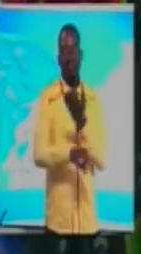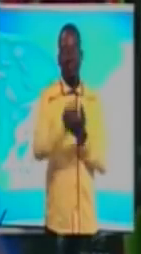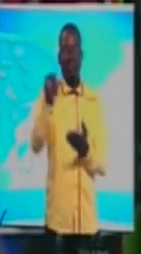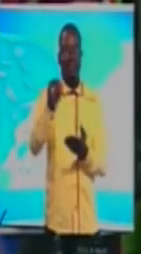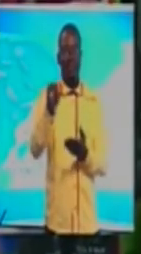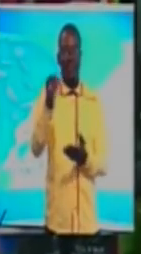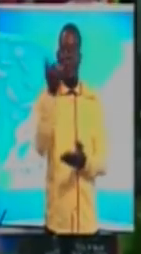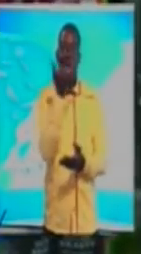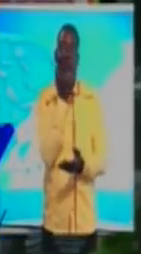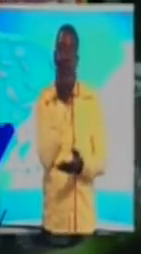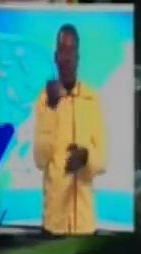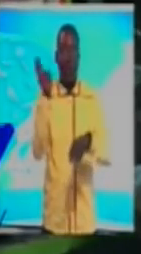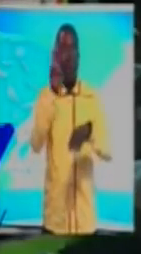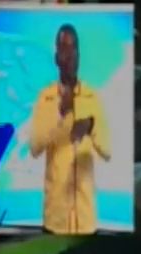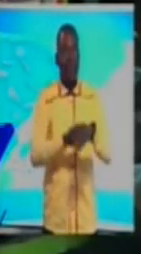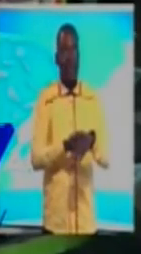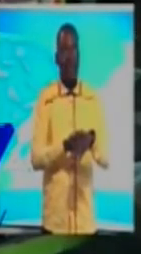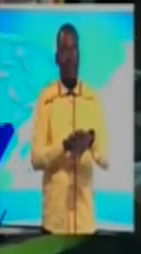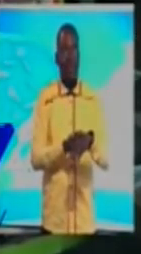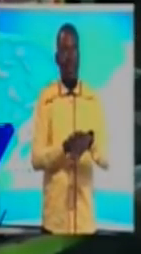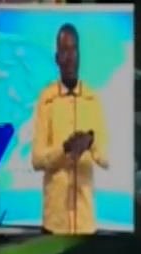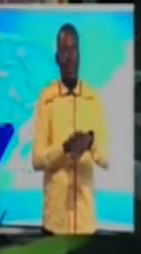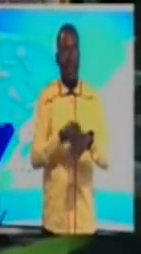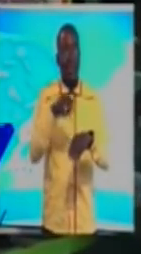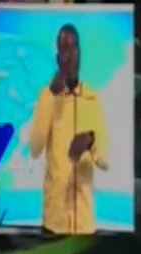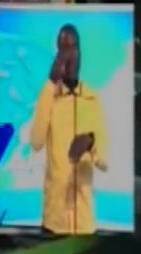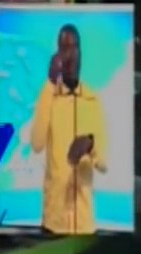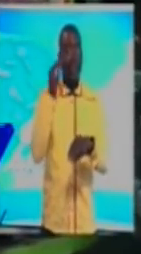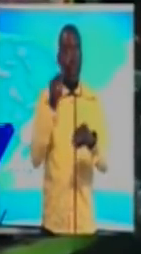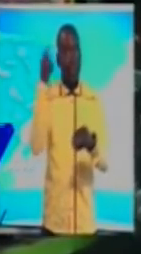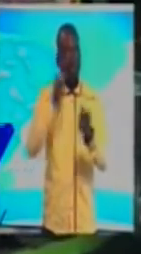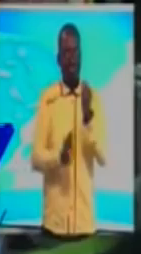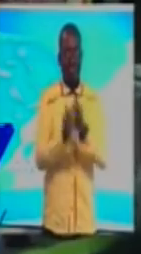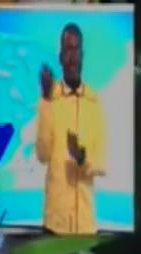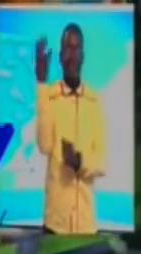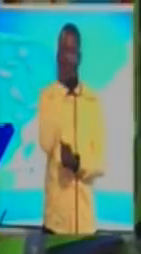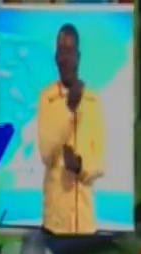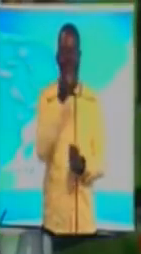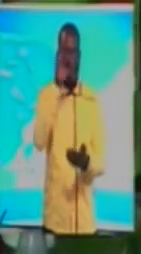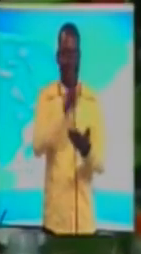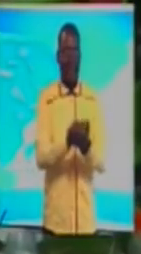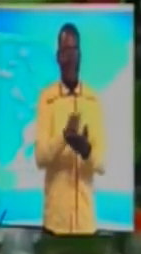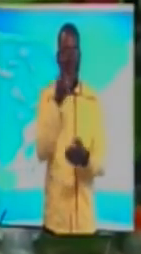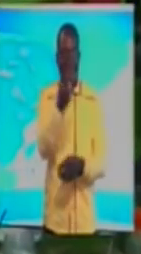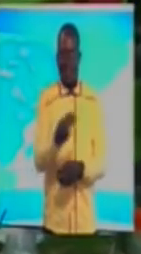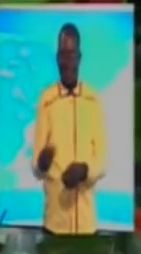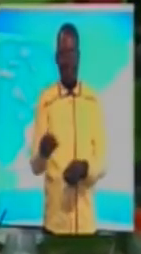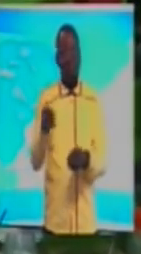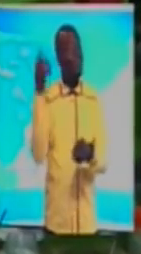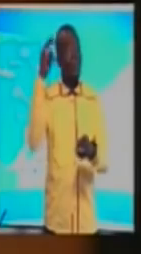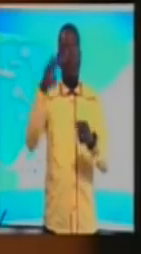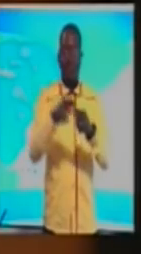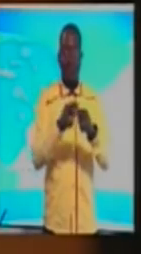cils qu'on place sur les cils pour rendre les femmes plus belles. Ce sont les moyennes. Il y a les longs et puis il y a les